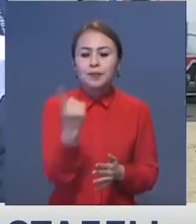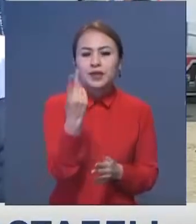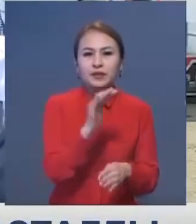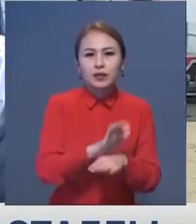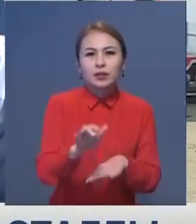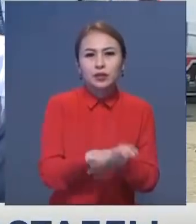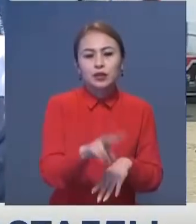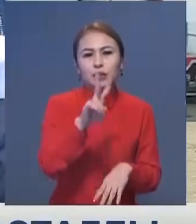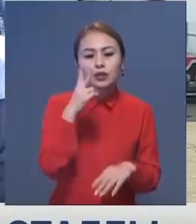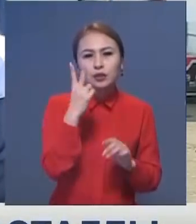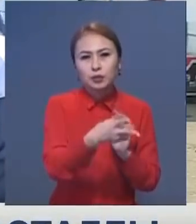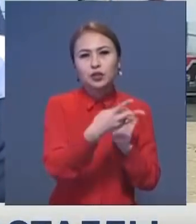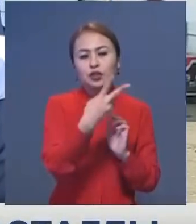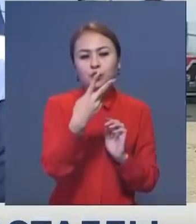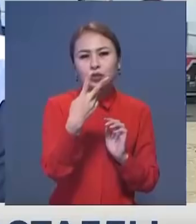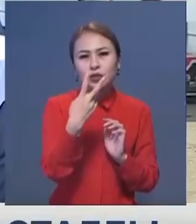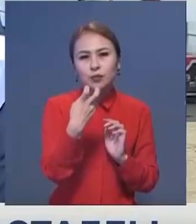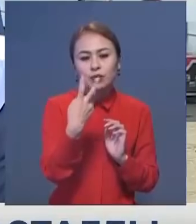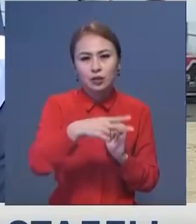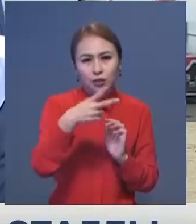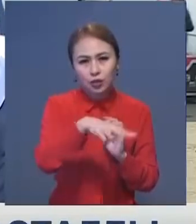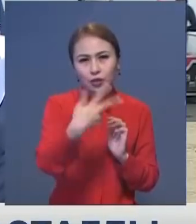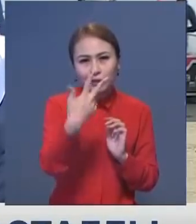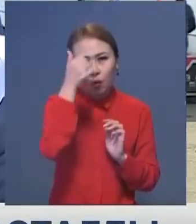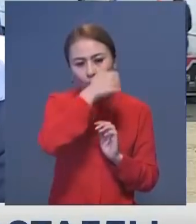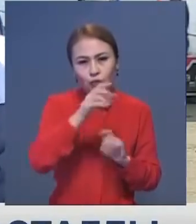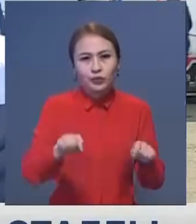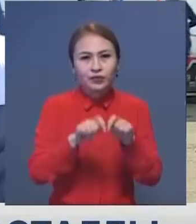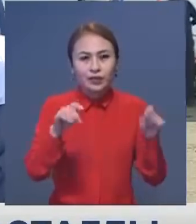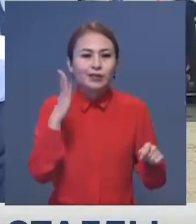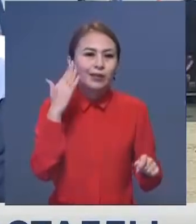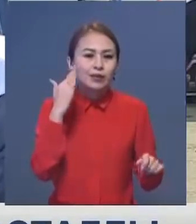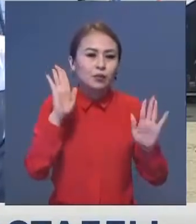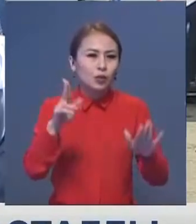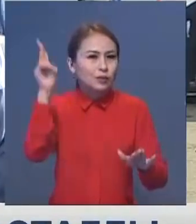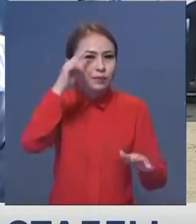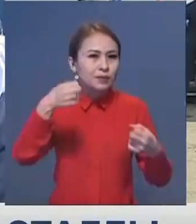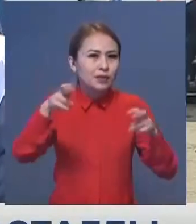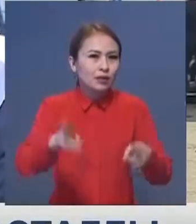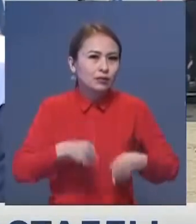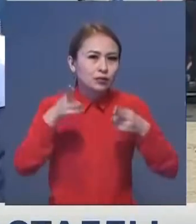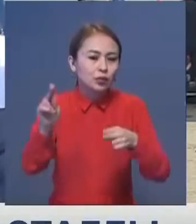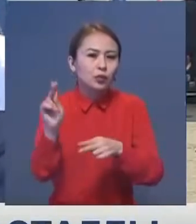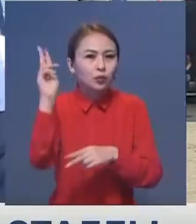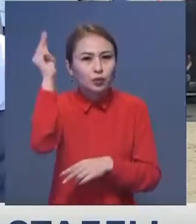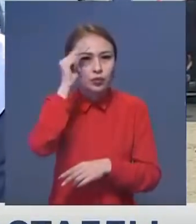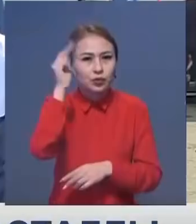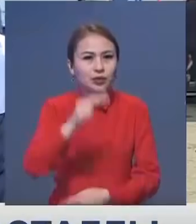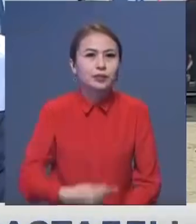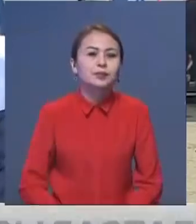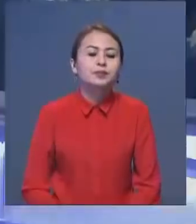2023 жылы шығарылады. Мамандар Татарстанда арнайы оқытудан өтеді. 1100 қазақстандық жұмыспен қамтылады.